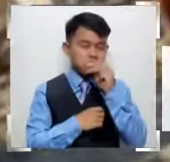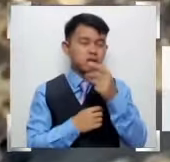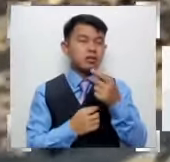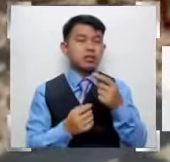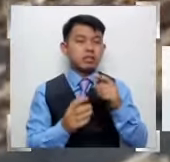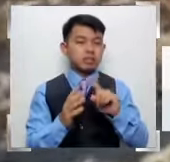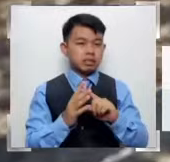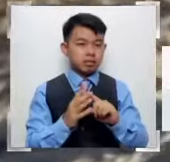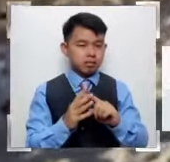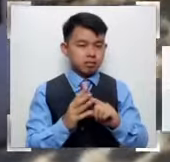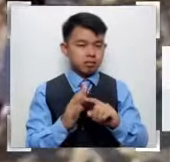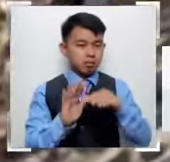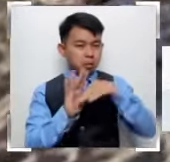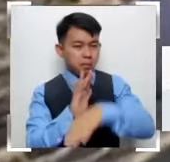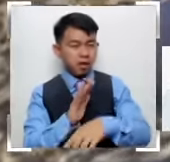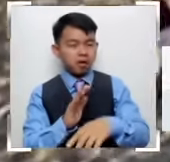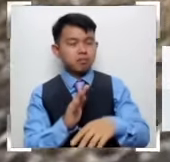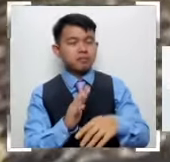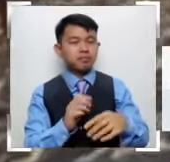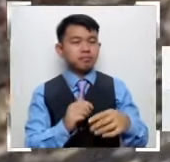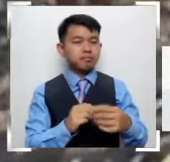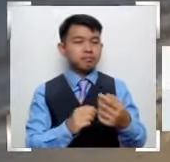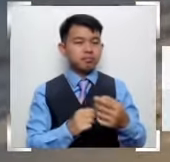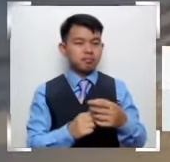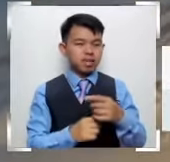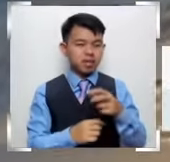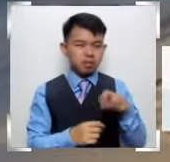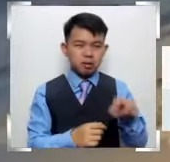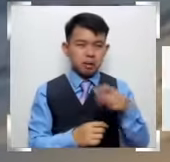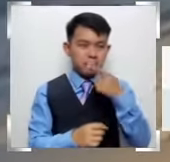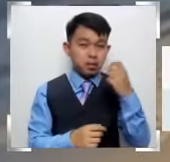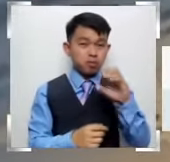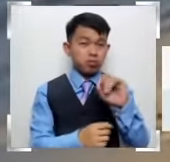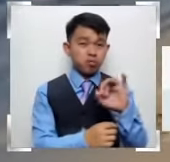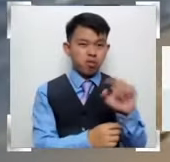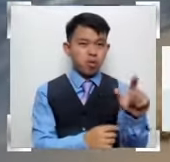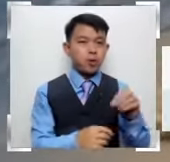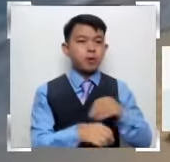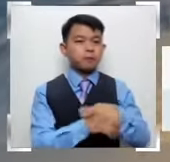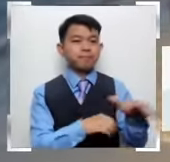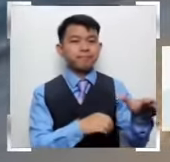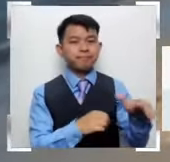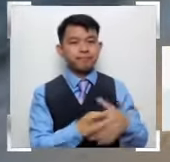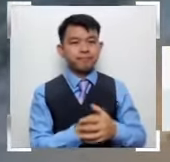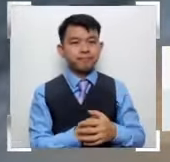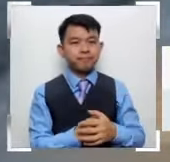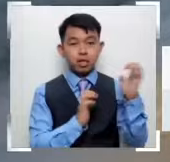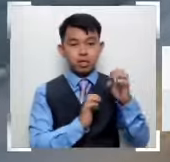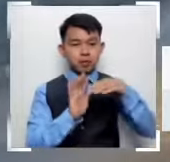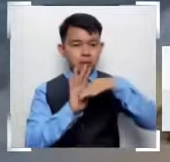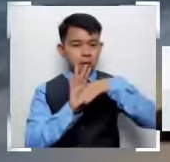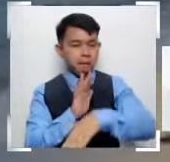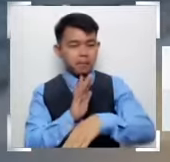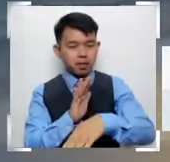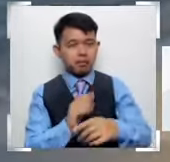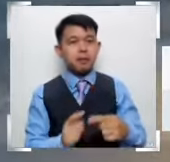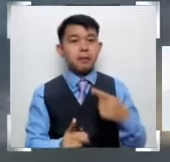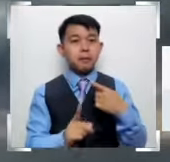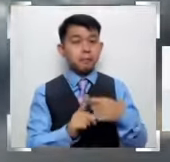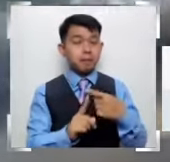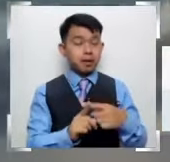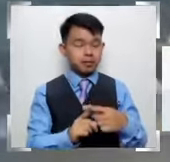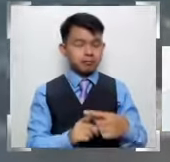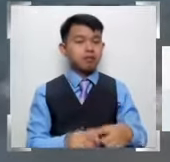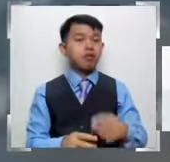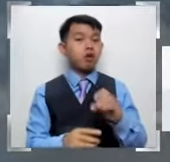pisong kita ang posibleng mawala sa kanila mula Marso hanggang Agosto. Ngayon pa man, oil spill free pa rin daw ang ginarayong white